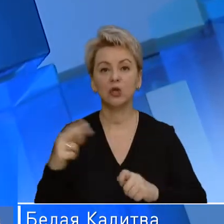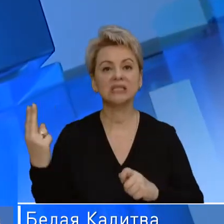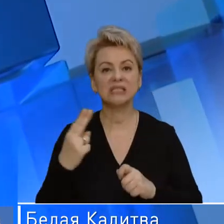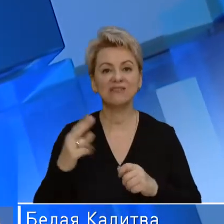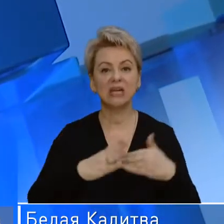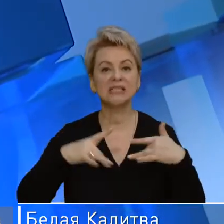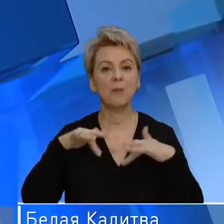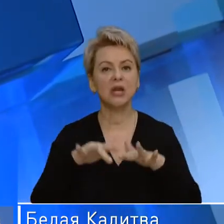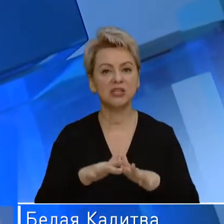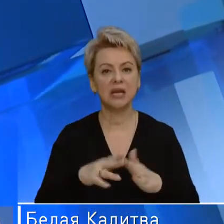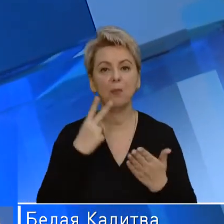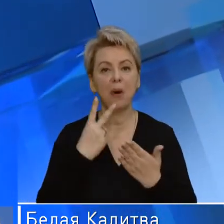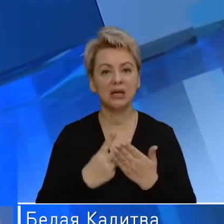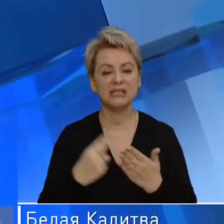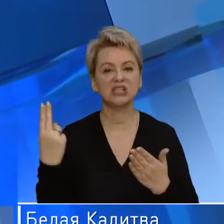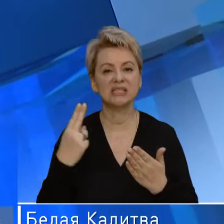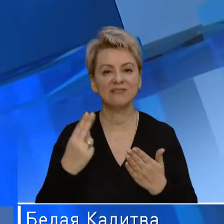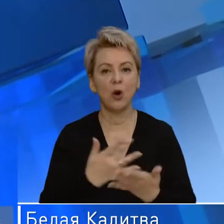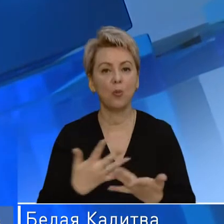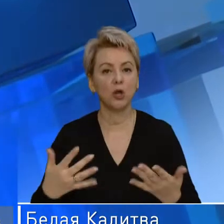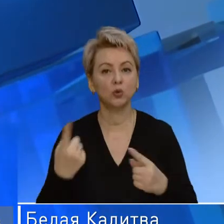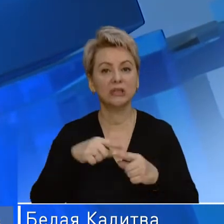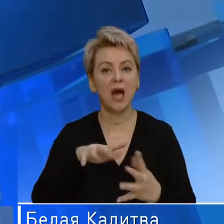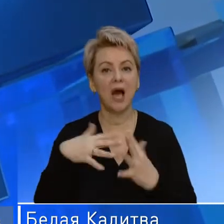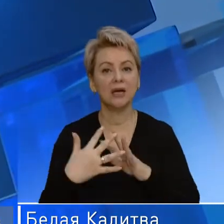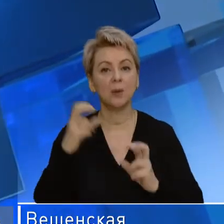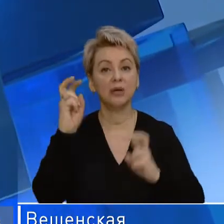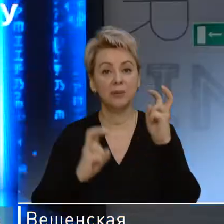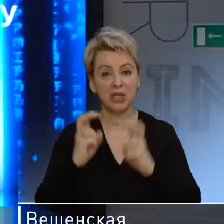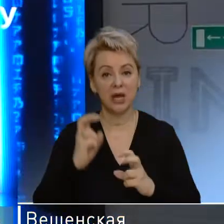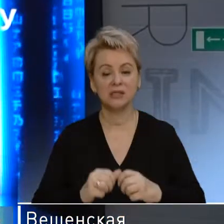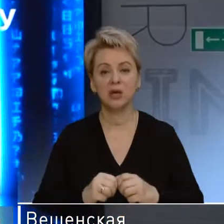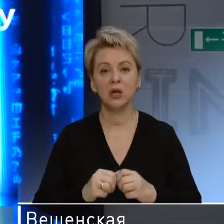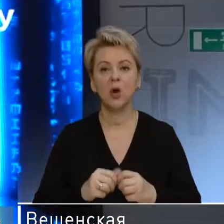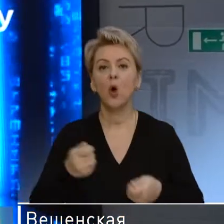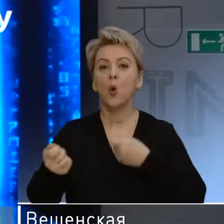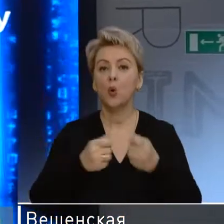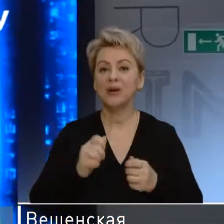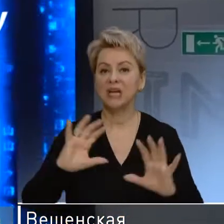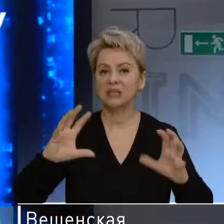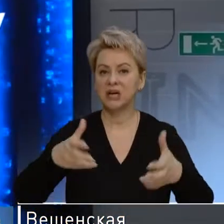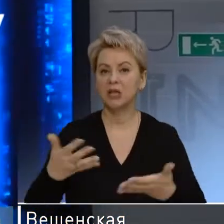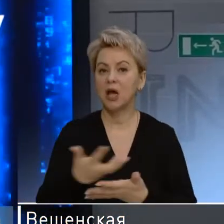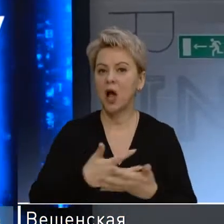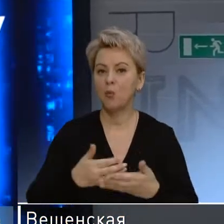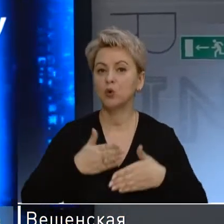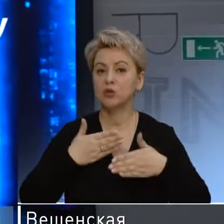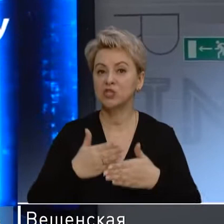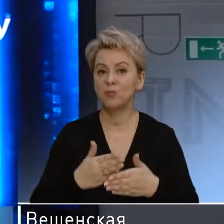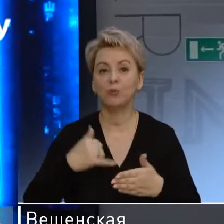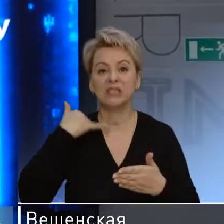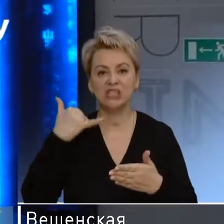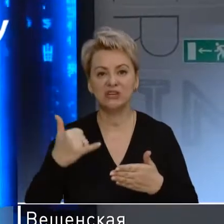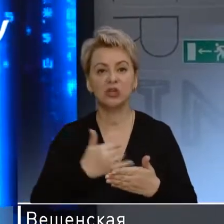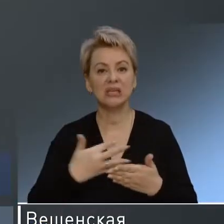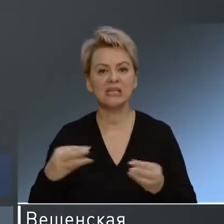«Цифровое земледелие» и презентовали цифровые продукты для агропредприятий. Управление тракторами и комбайнами с помощью смартфона